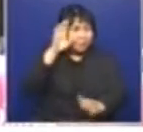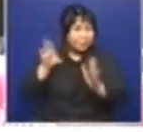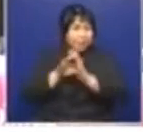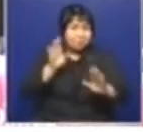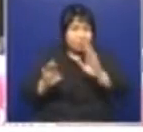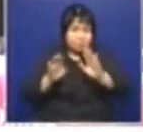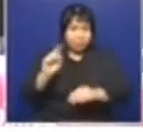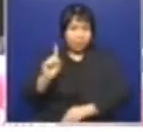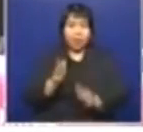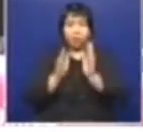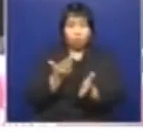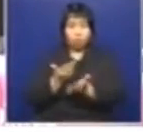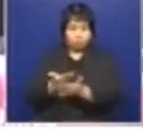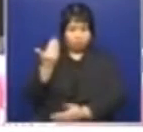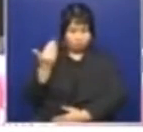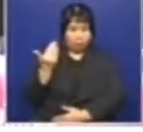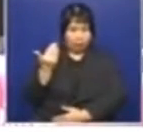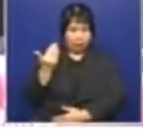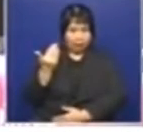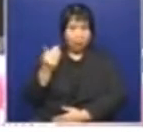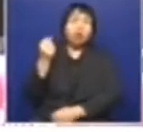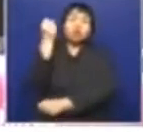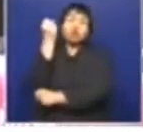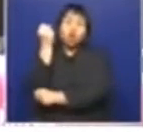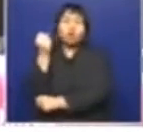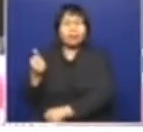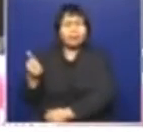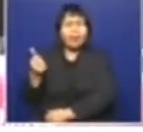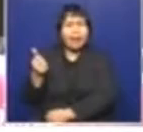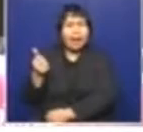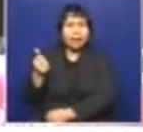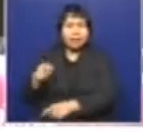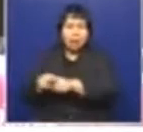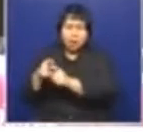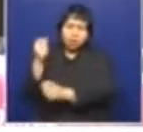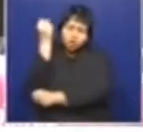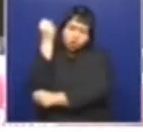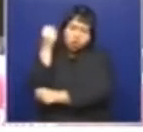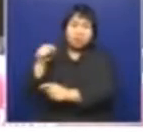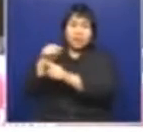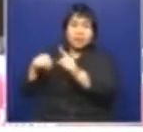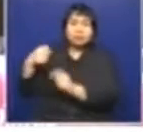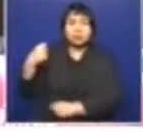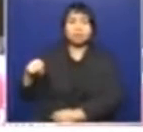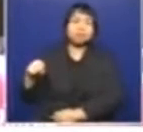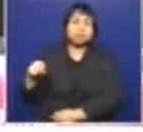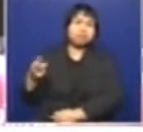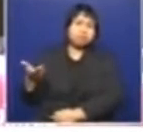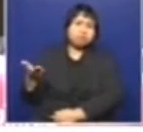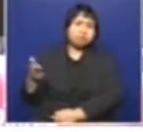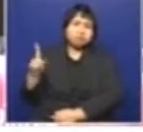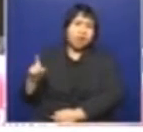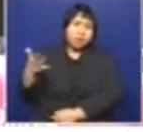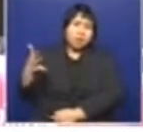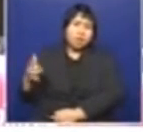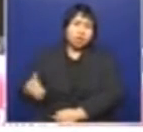รวยเนี่ยจนลงบ้างคนรวยนี่จนลงสัก 10% เนี่ยเขาก็ไม่ตายนะแต่ไอ้ค